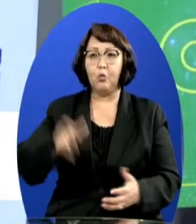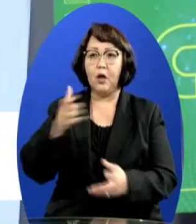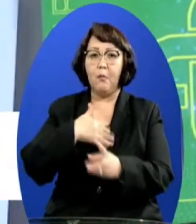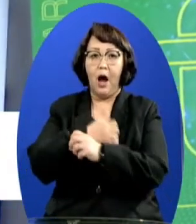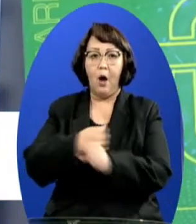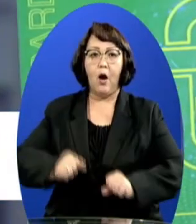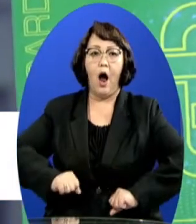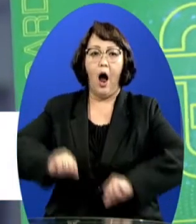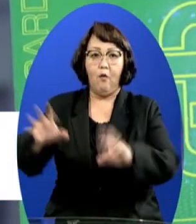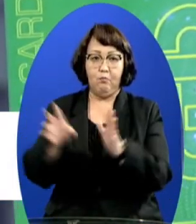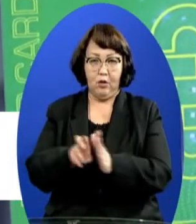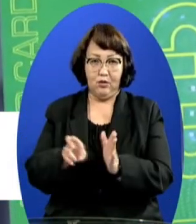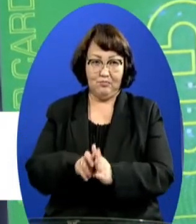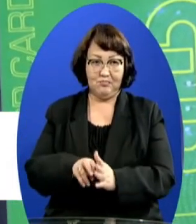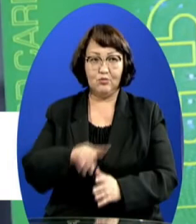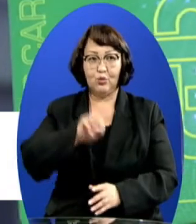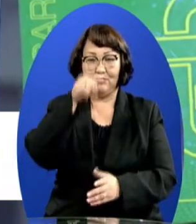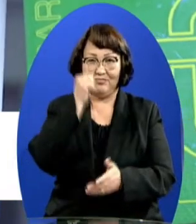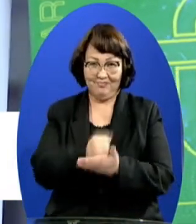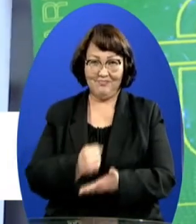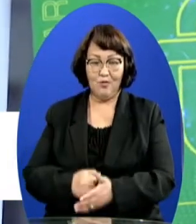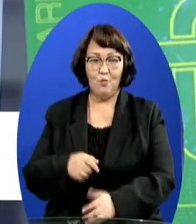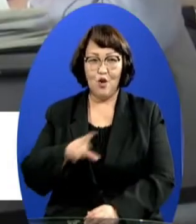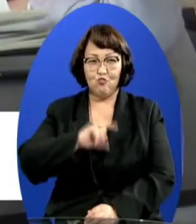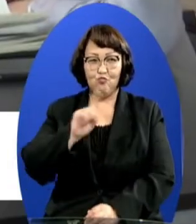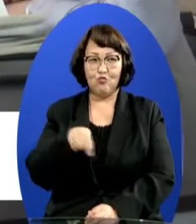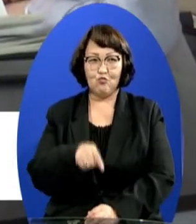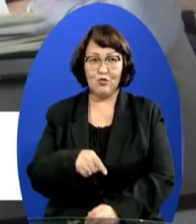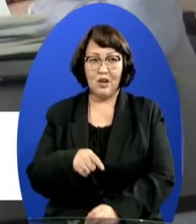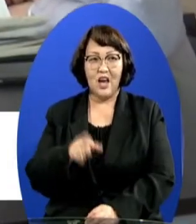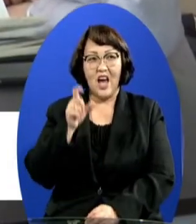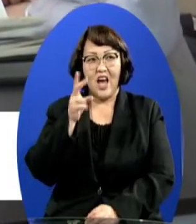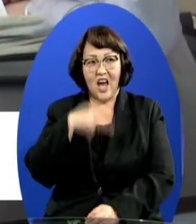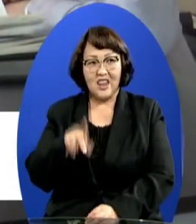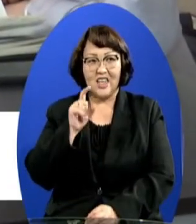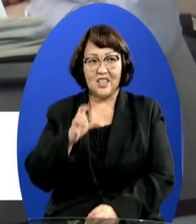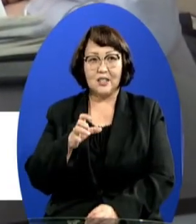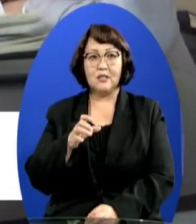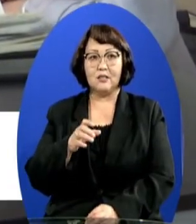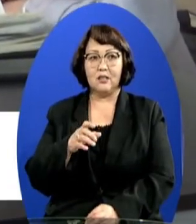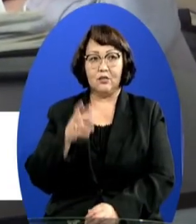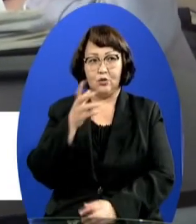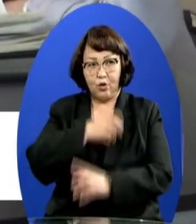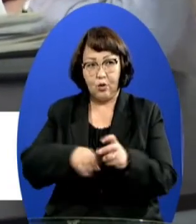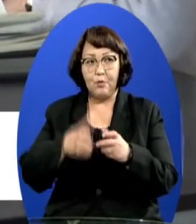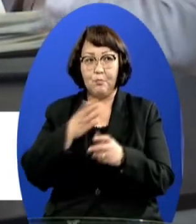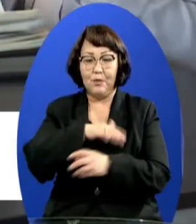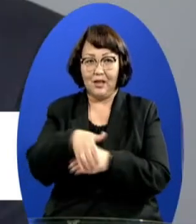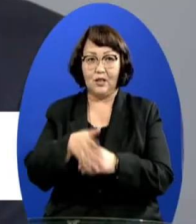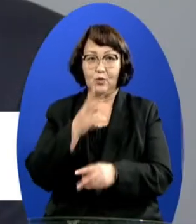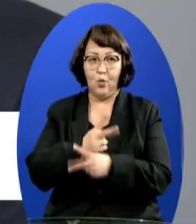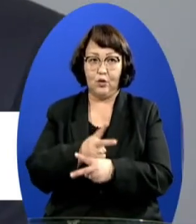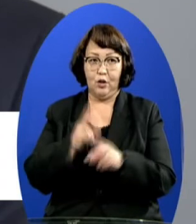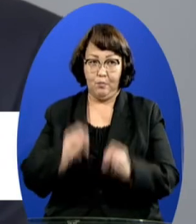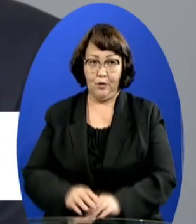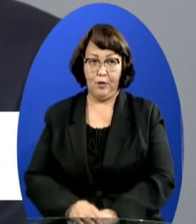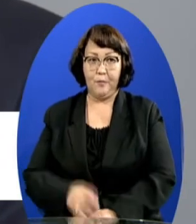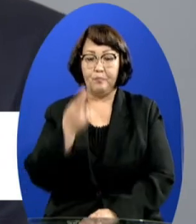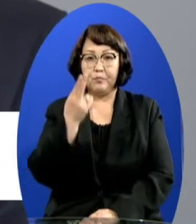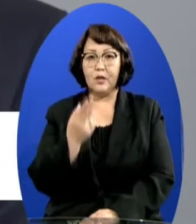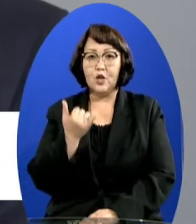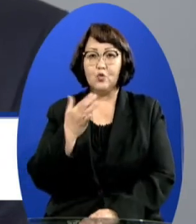ажилд анхаарч байгаа юм байна. Мөн эс эд эрхтэн шилжүүлэн суулгах бие даасан хуультай болох ёстой гэдгийг хэлж байна. Цосны донор